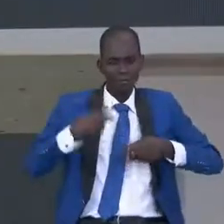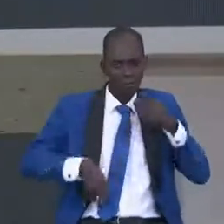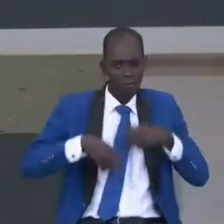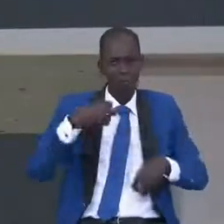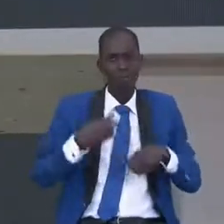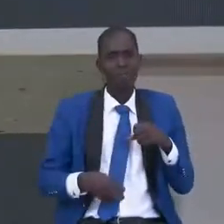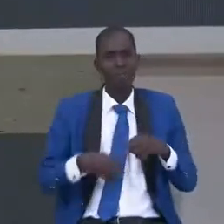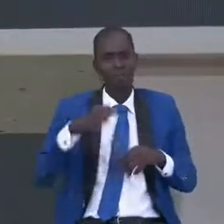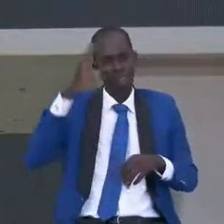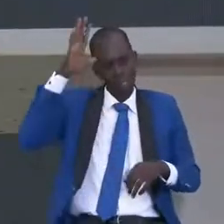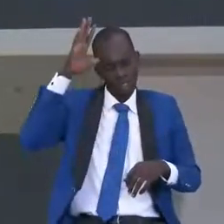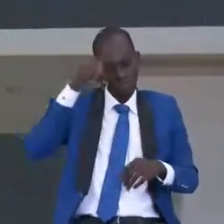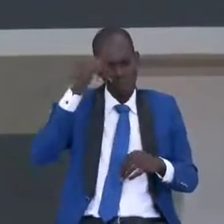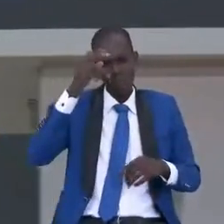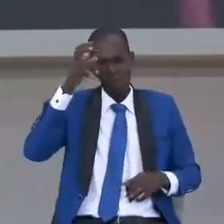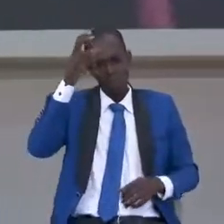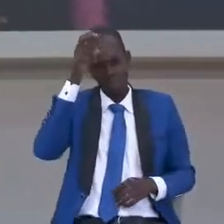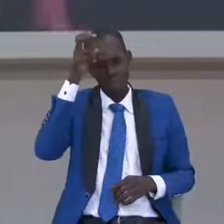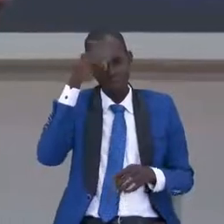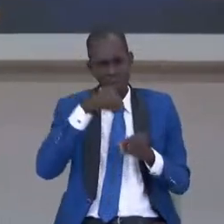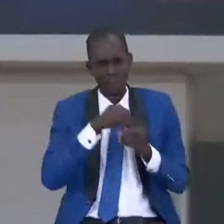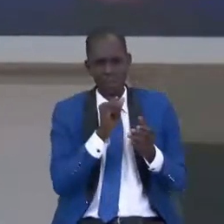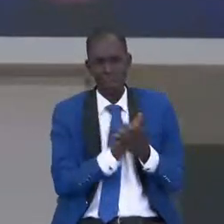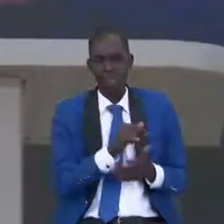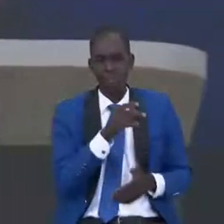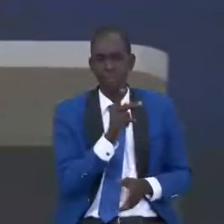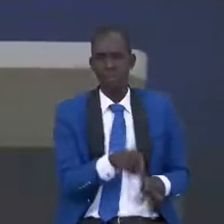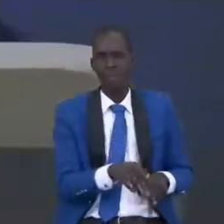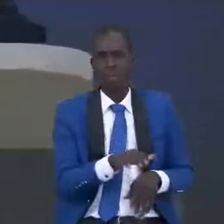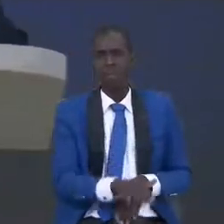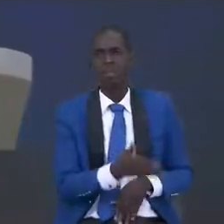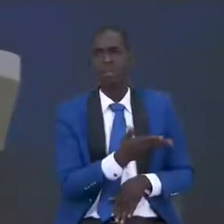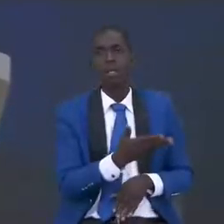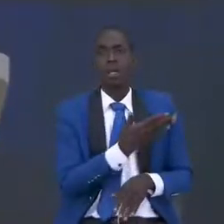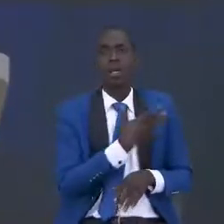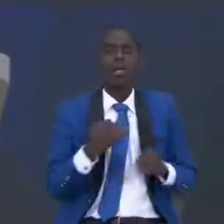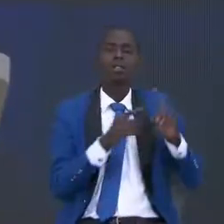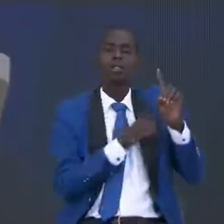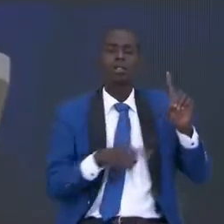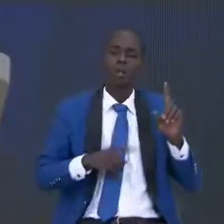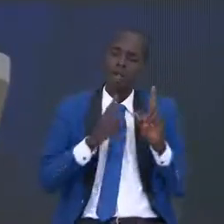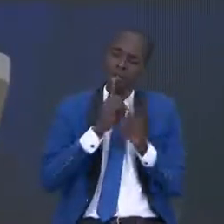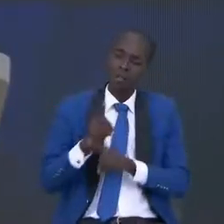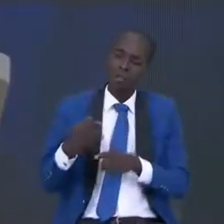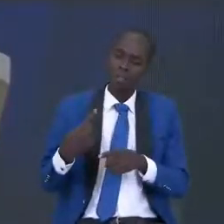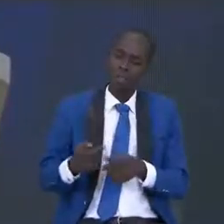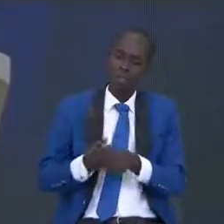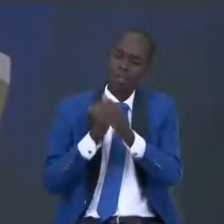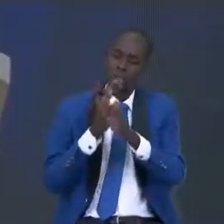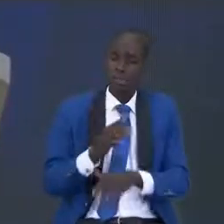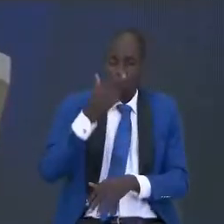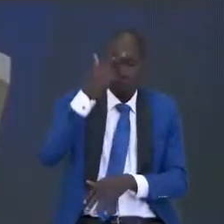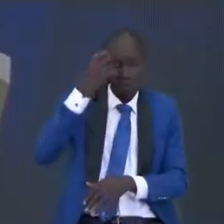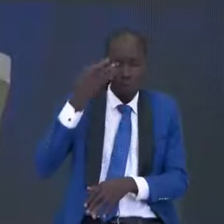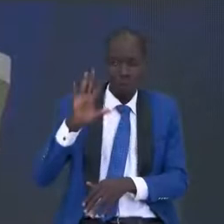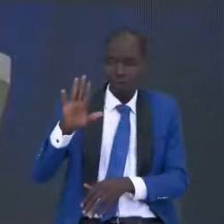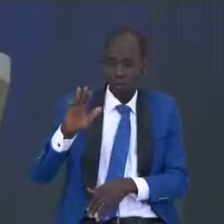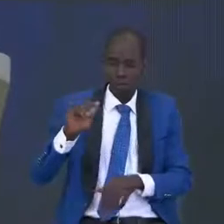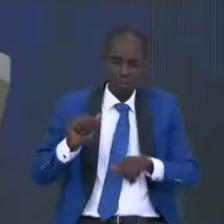ces démons difficiles et qui nous ont défiés? Le Seigneur leur répondit, c'est à cause de votre incrédulité. Je vous le dis